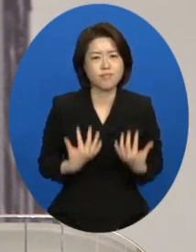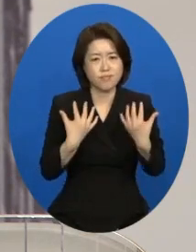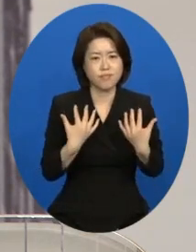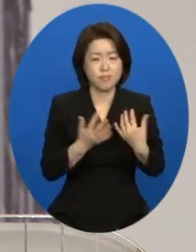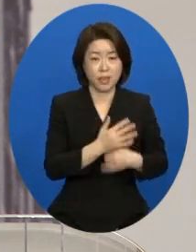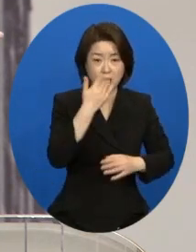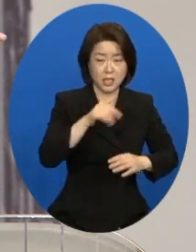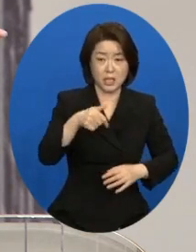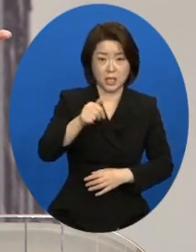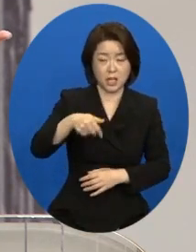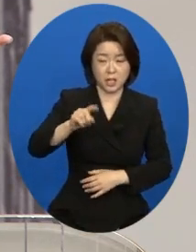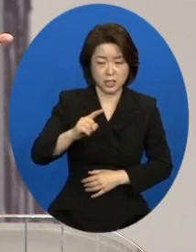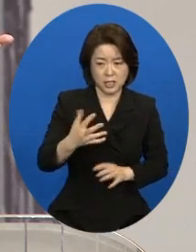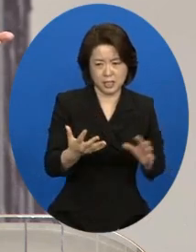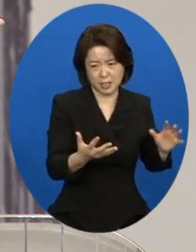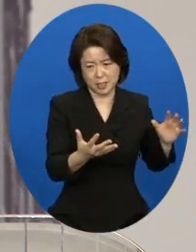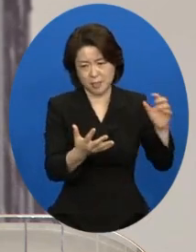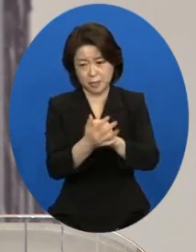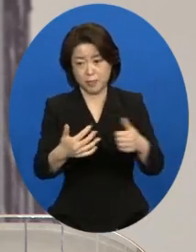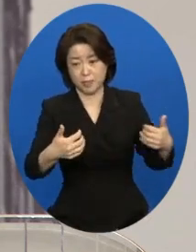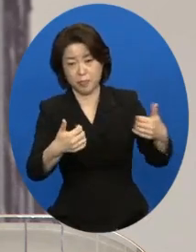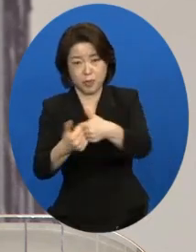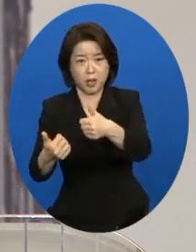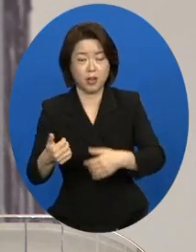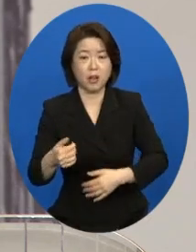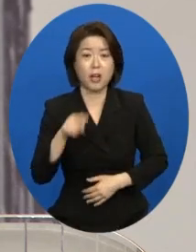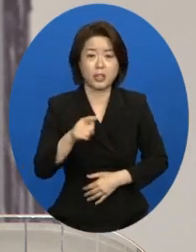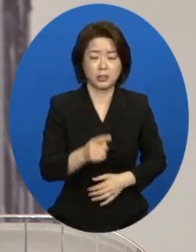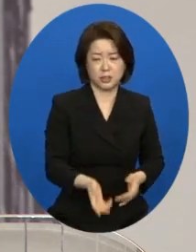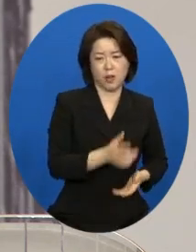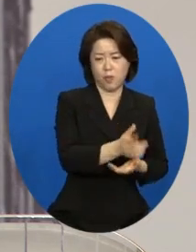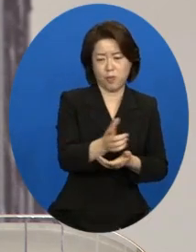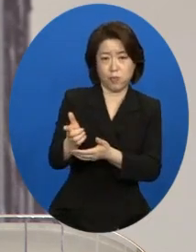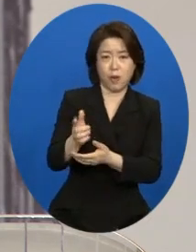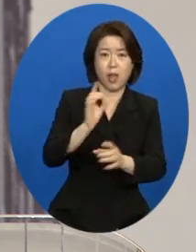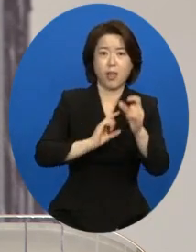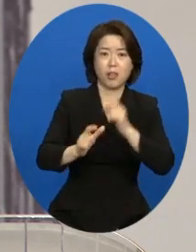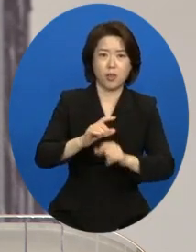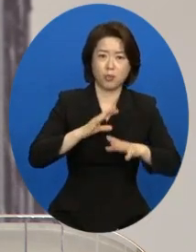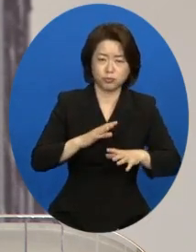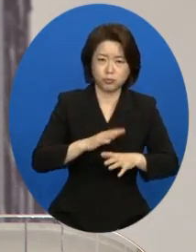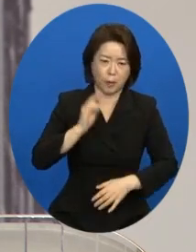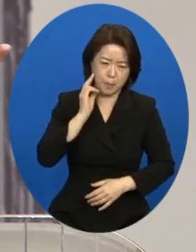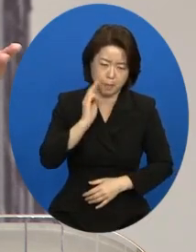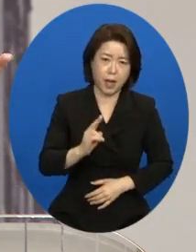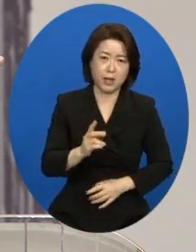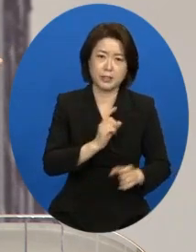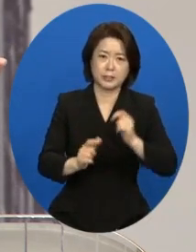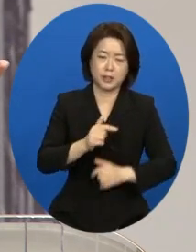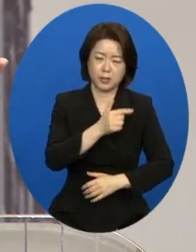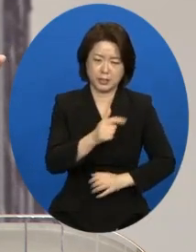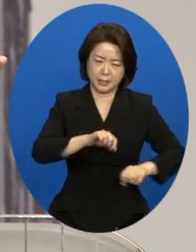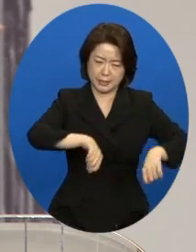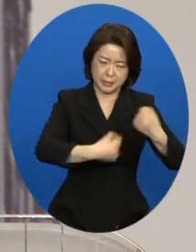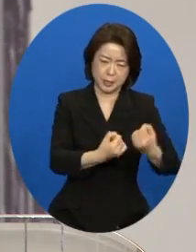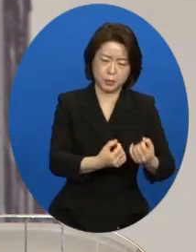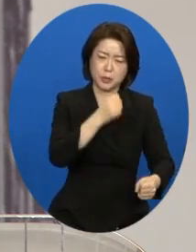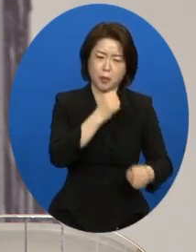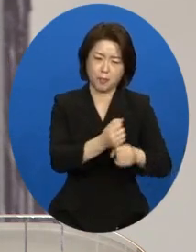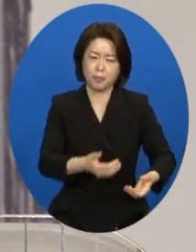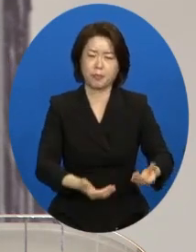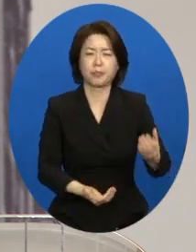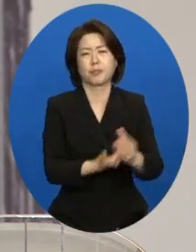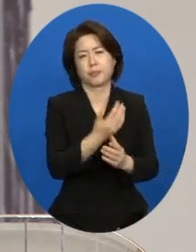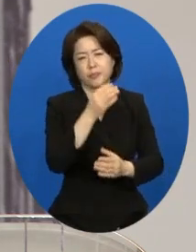가자지구를 폭격을 하게 되고 결국에는 그 폭격이 더 무섭고 사나운 더 큰 짐승을 만들고